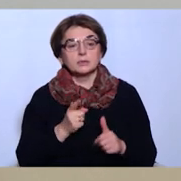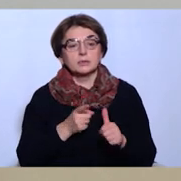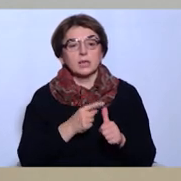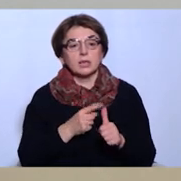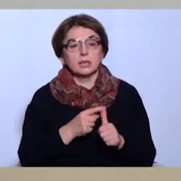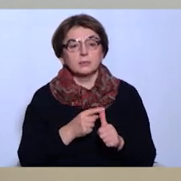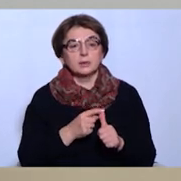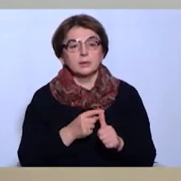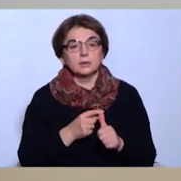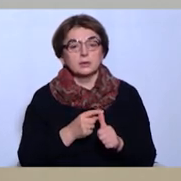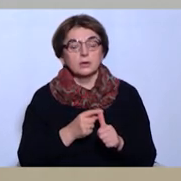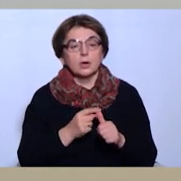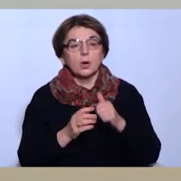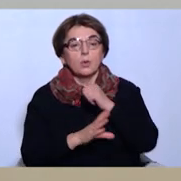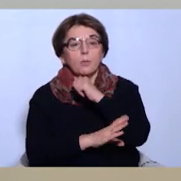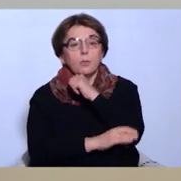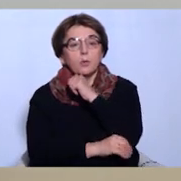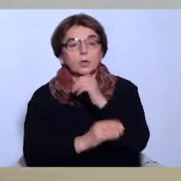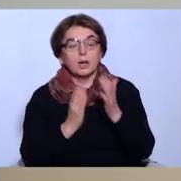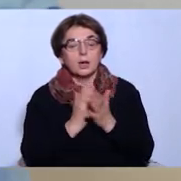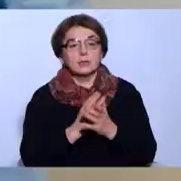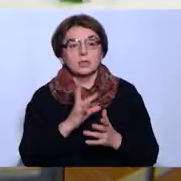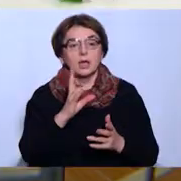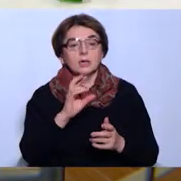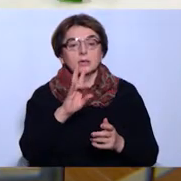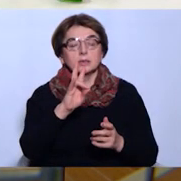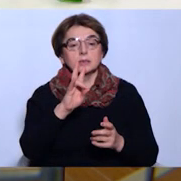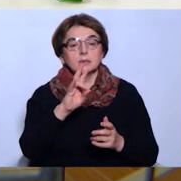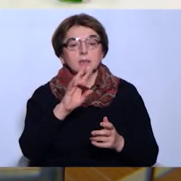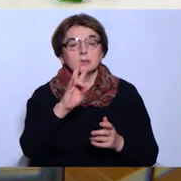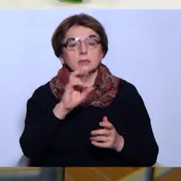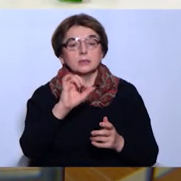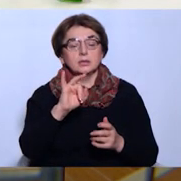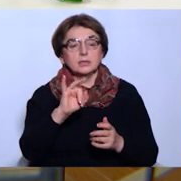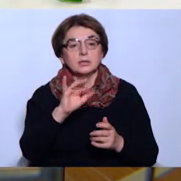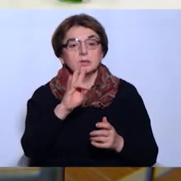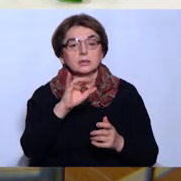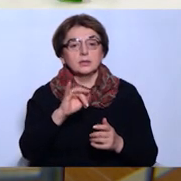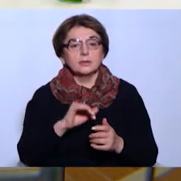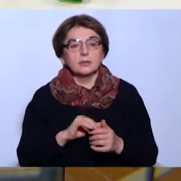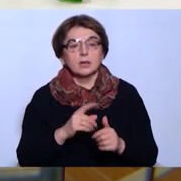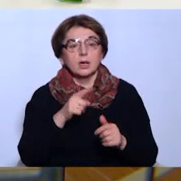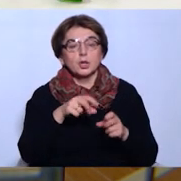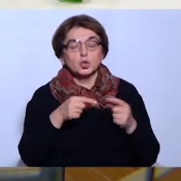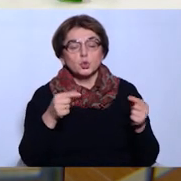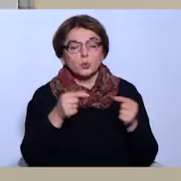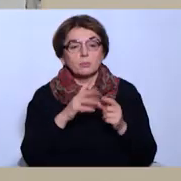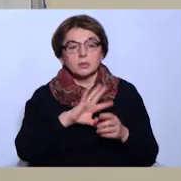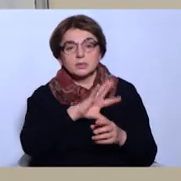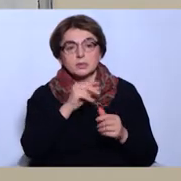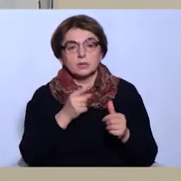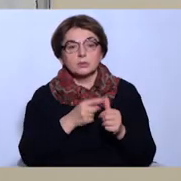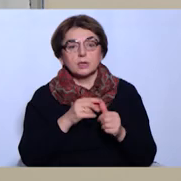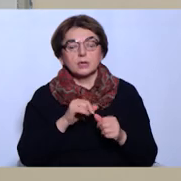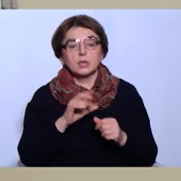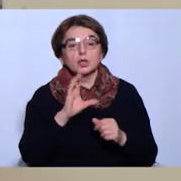დასახელება ბოლოდება სუფიქსი -ანი. სწორედ ეს არის მათთვის დამახასიათებელი სახელწოდებაში და თვითონ ზოგად სახელწოდებაშიც